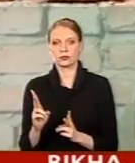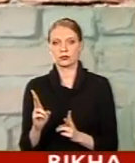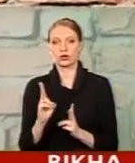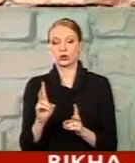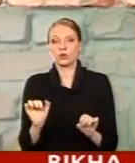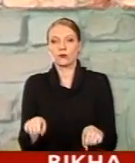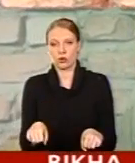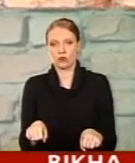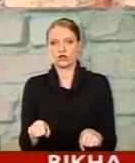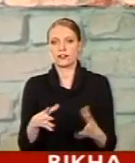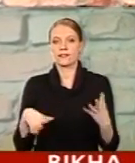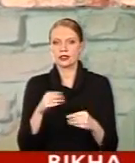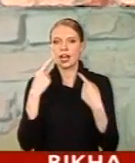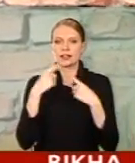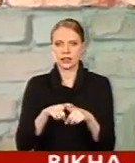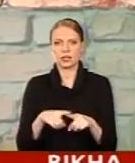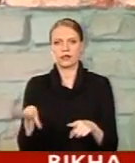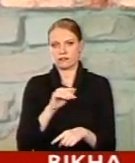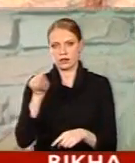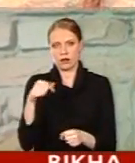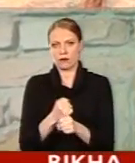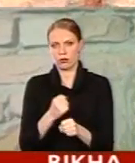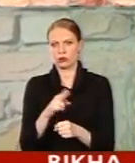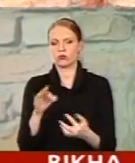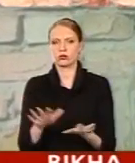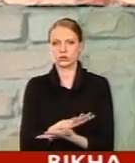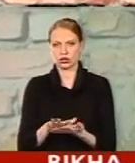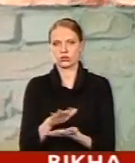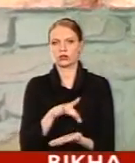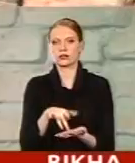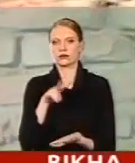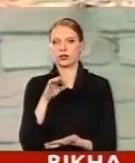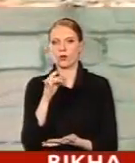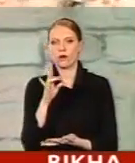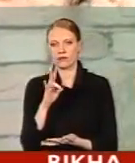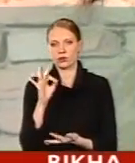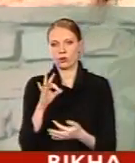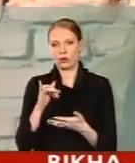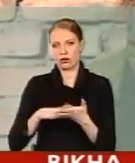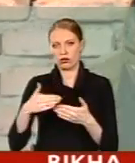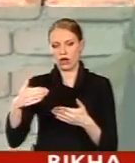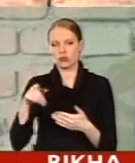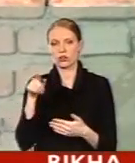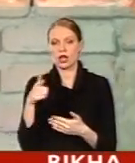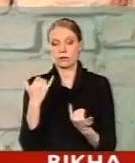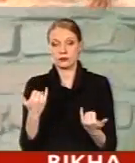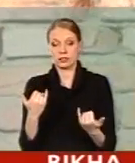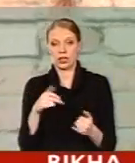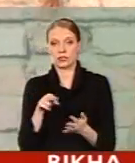хто може, вся яка техніка їде, всі там працюють по зачистці Логвиного і далі. Зараз в ці хвилини йде там